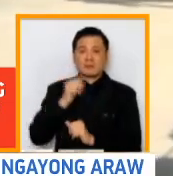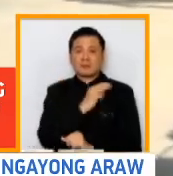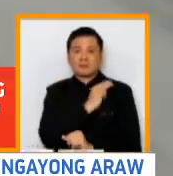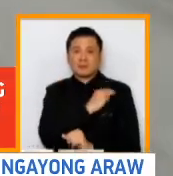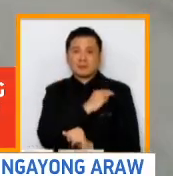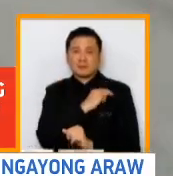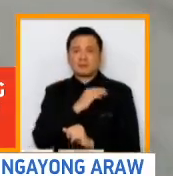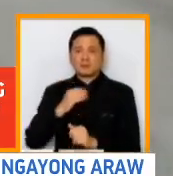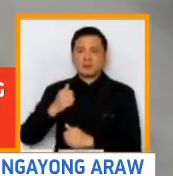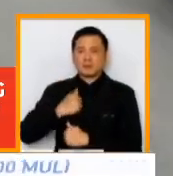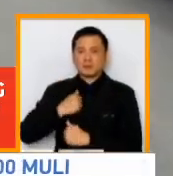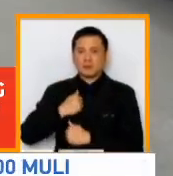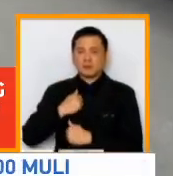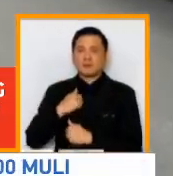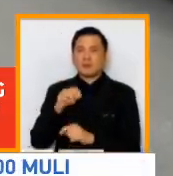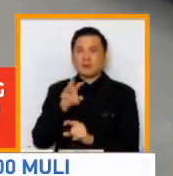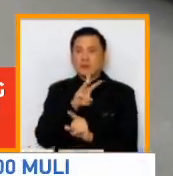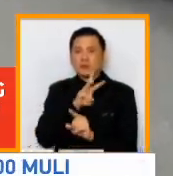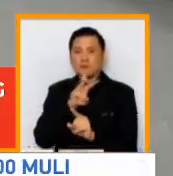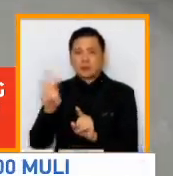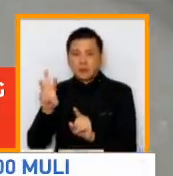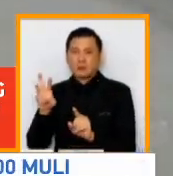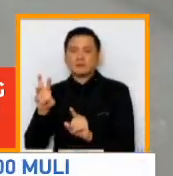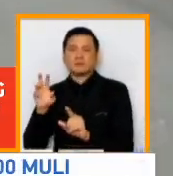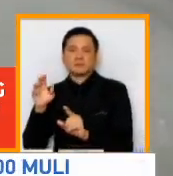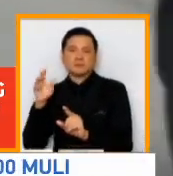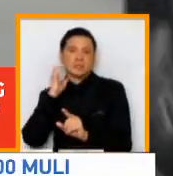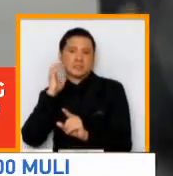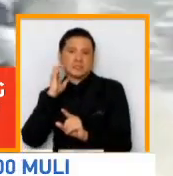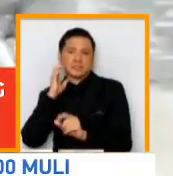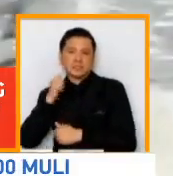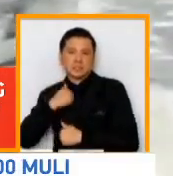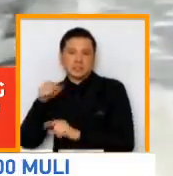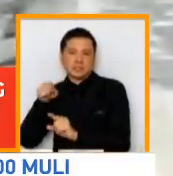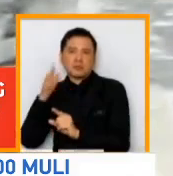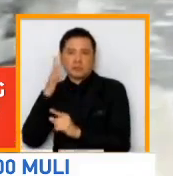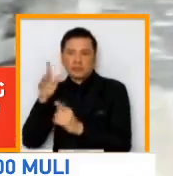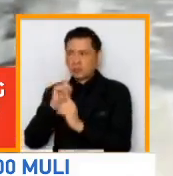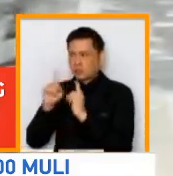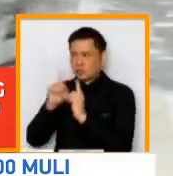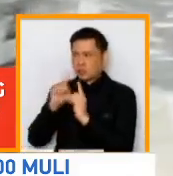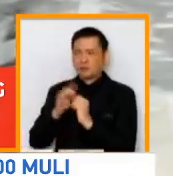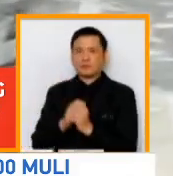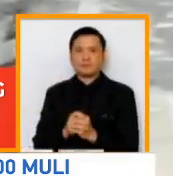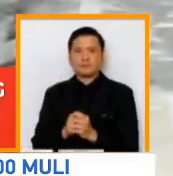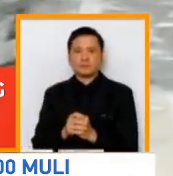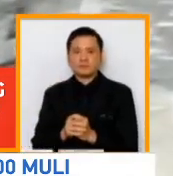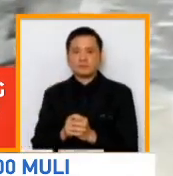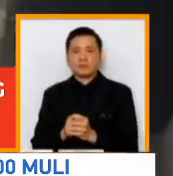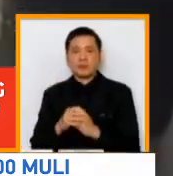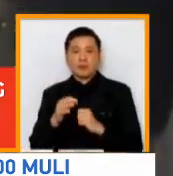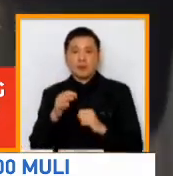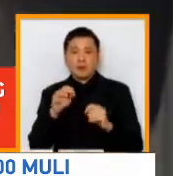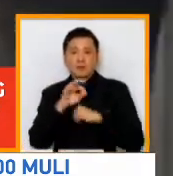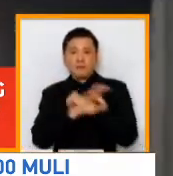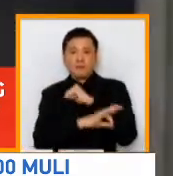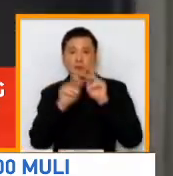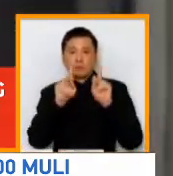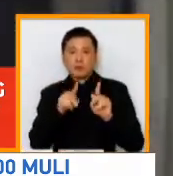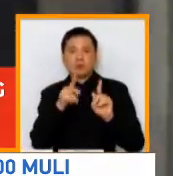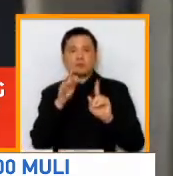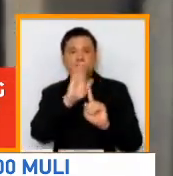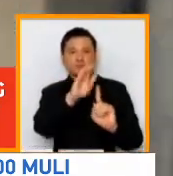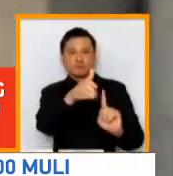ng Western Mindanao Command, kaugnay nito. Dinala na sa isolation facility ang foreign national kasama ang security personnel na